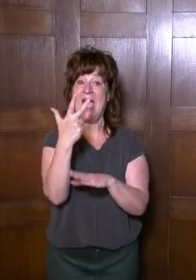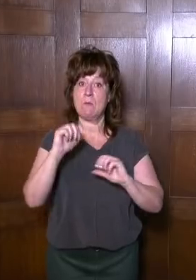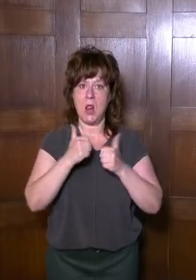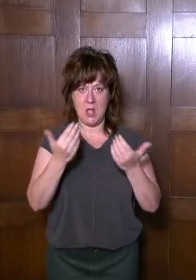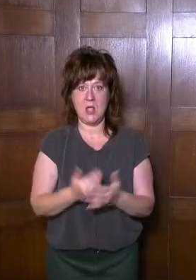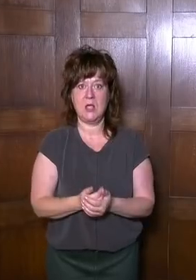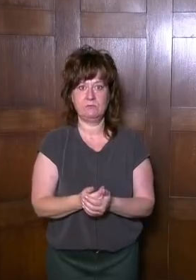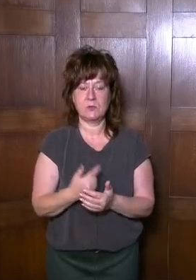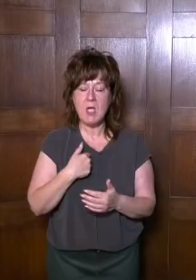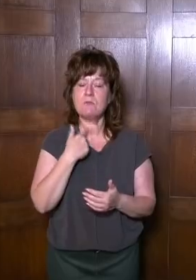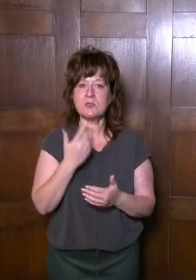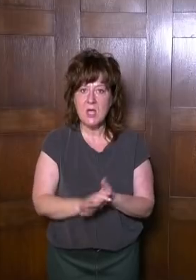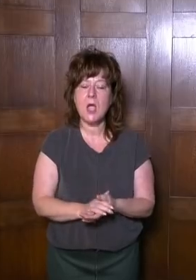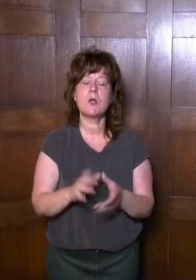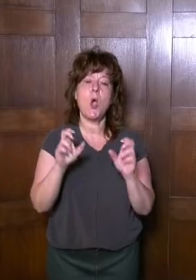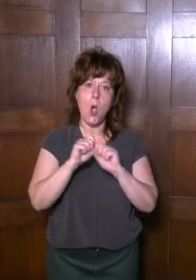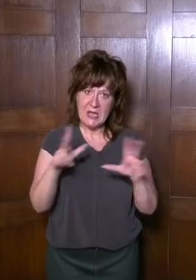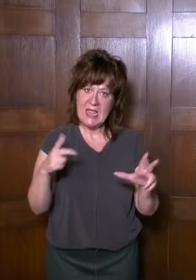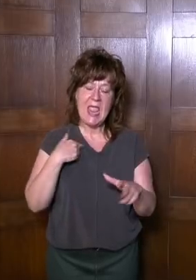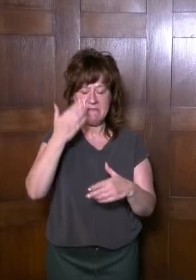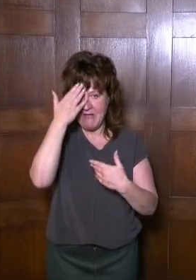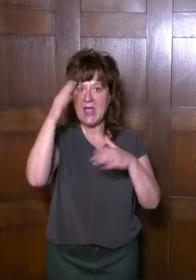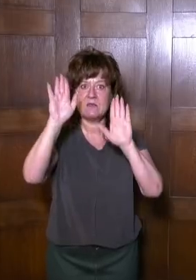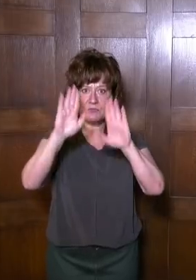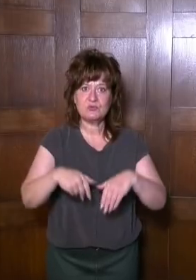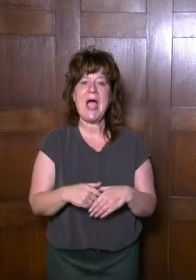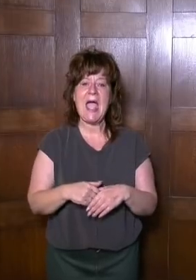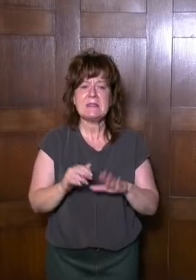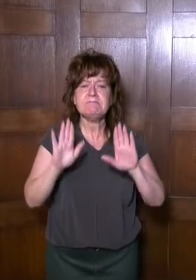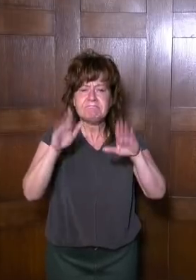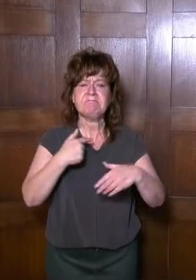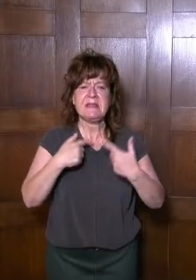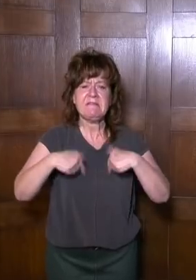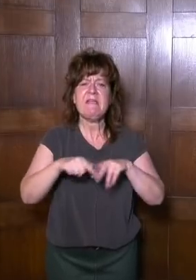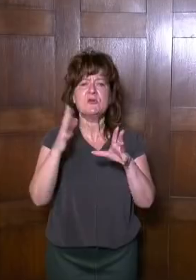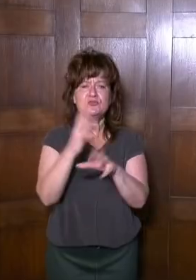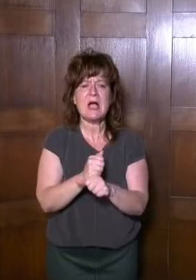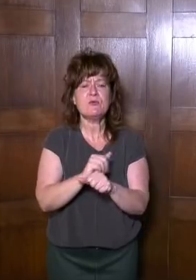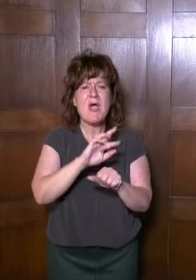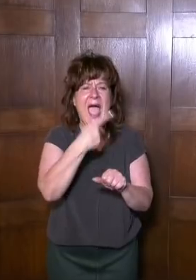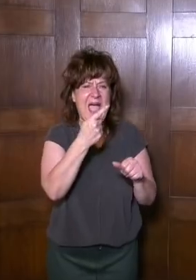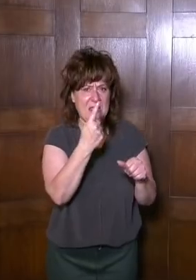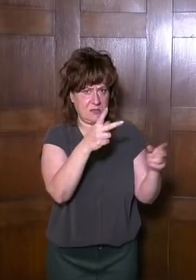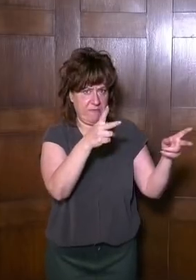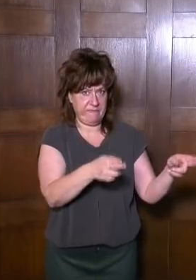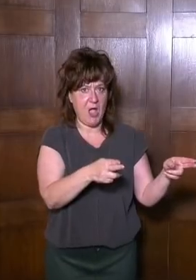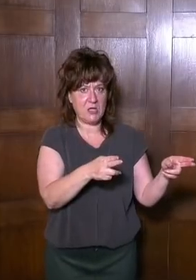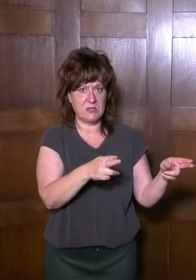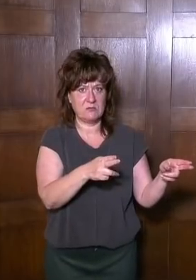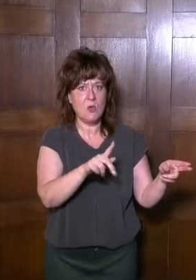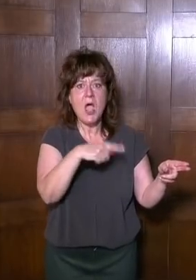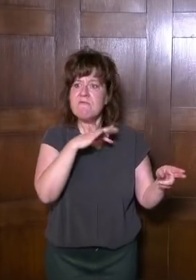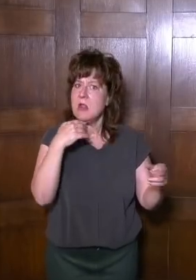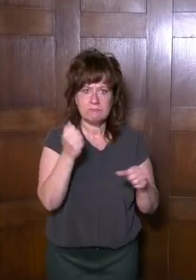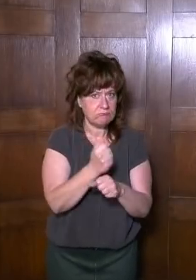okay, wir wissen ja schon, wie es geht. Das wird schon irgendwie, wir schaffen das. Das war so die erste Phase. Dann haben wir ganz viel